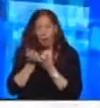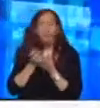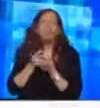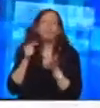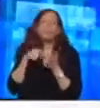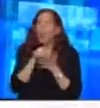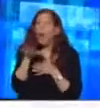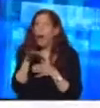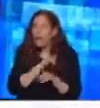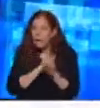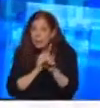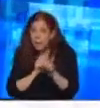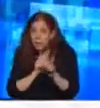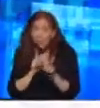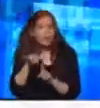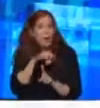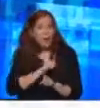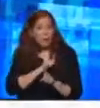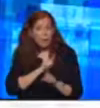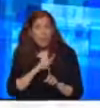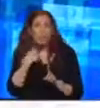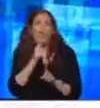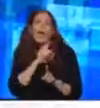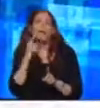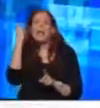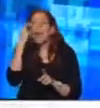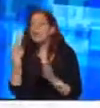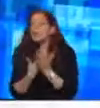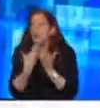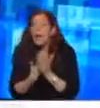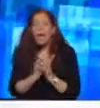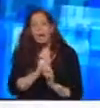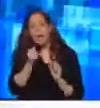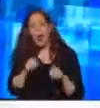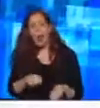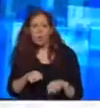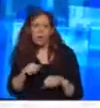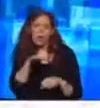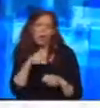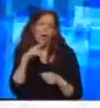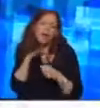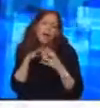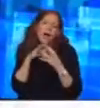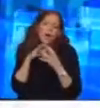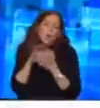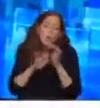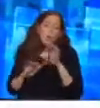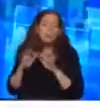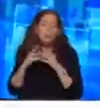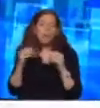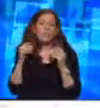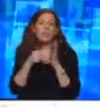קרקע פרטית, בפירוש לא, זה השופטת חיות אמרה במשפט. אין כאן ערבי שהוכיח בעלות על הקרקע הזאת, הקרקע כן. הזאת עובדה. ולכן אותם